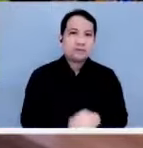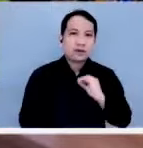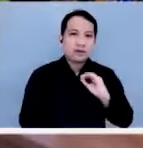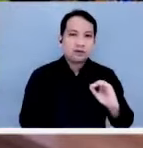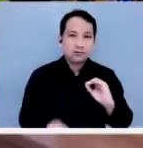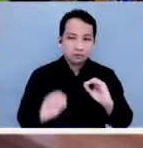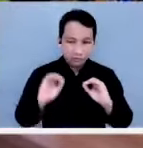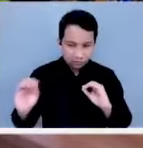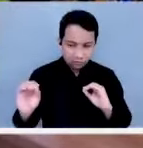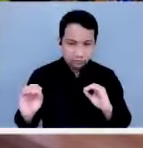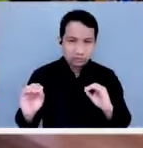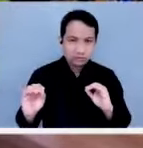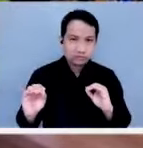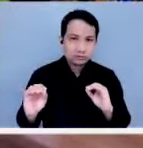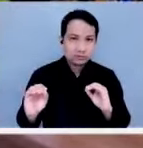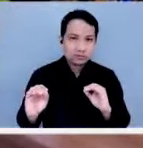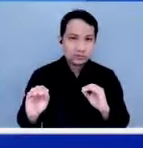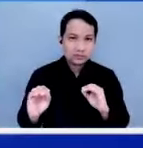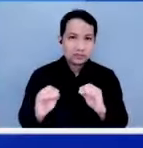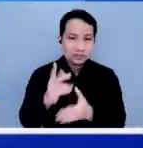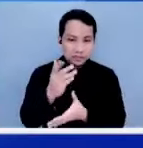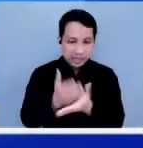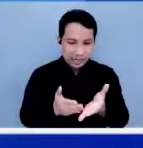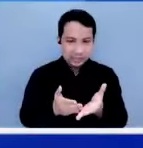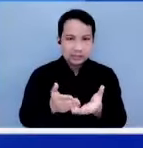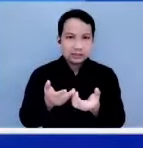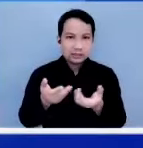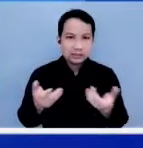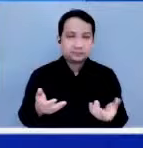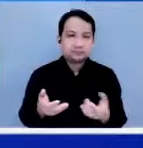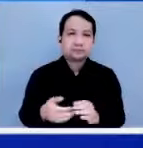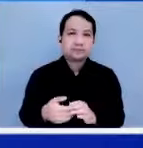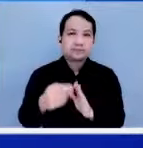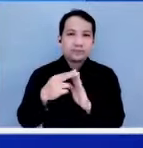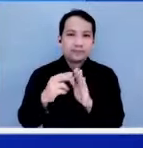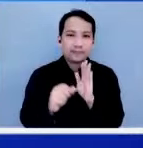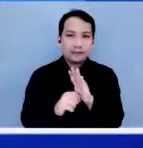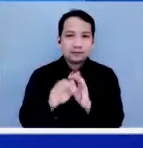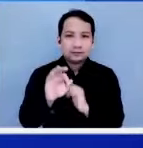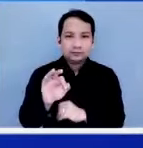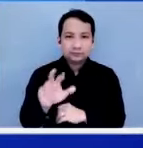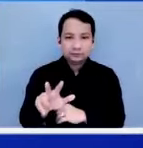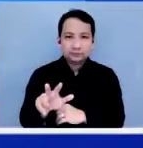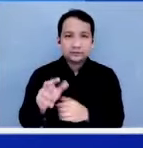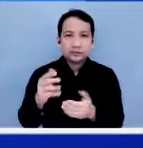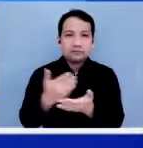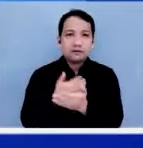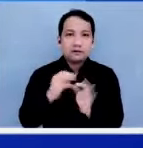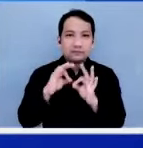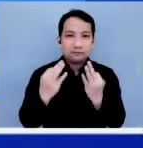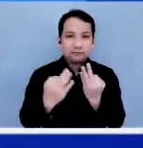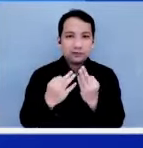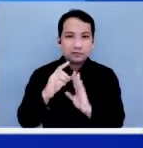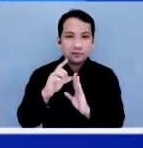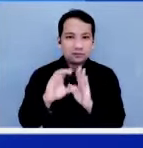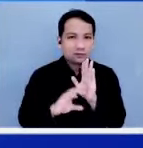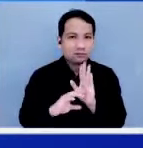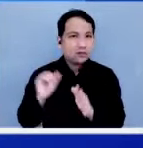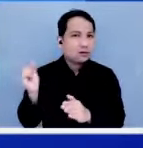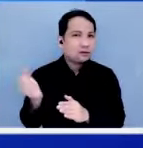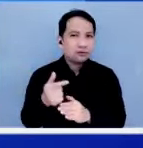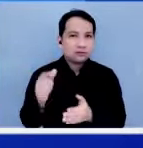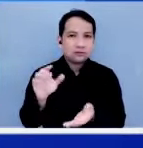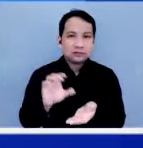sa sasakyan. Hati sila ayon sa Article 93 ng Family Code. Lahat ng naipundar ng